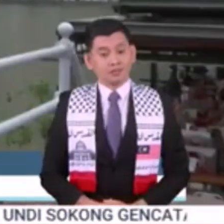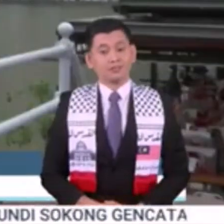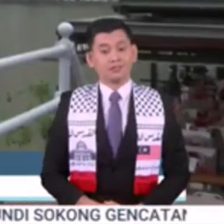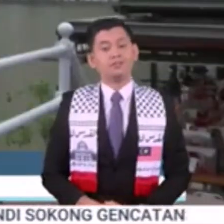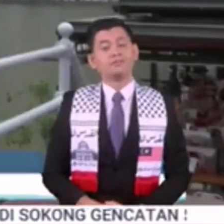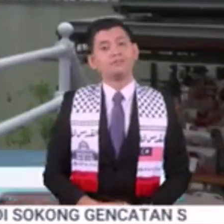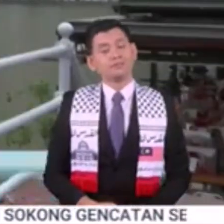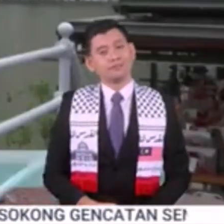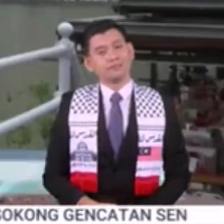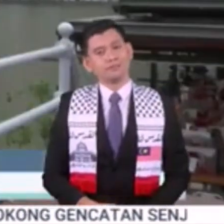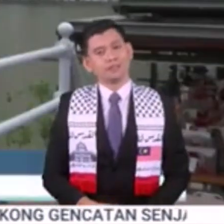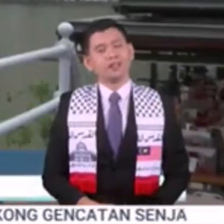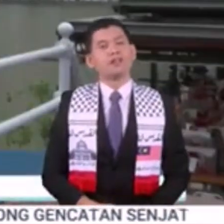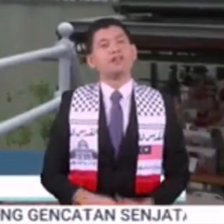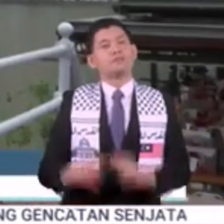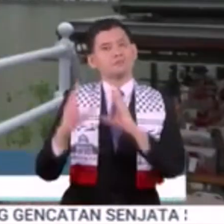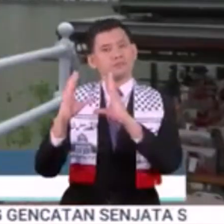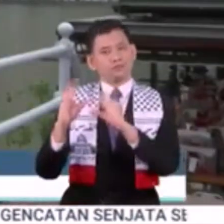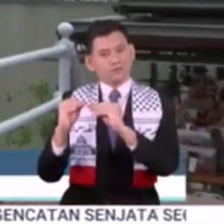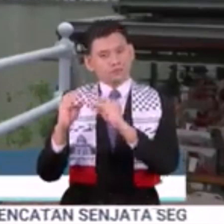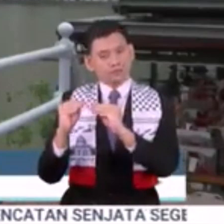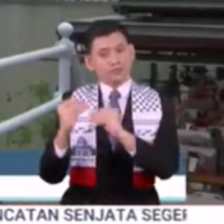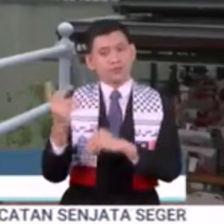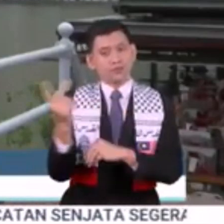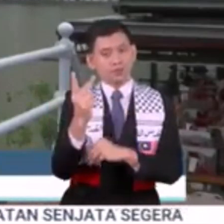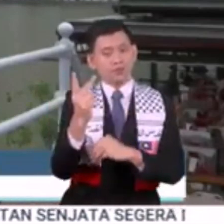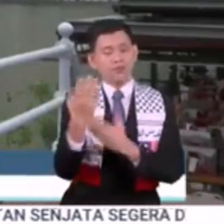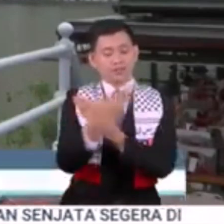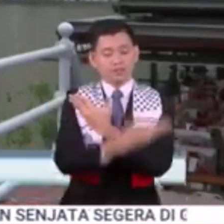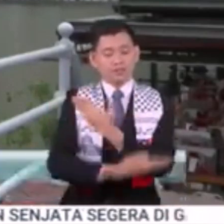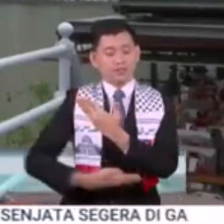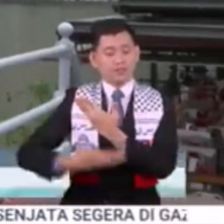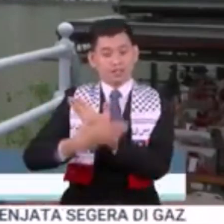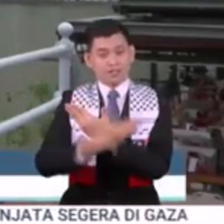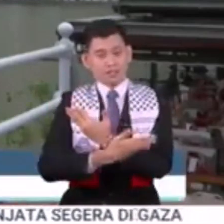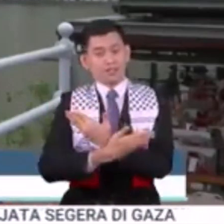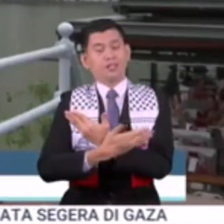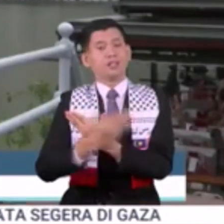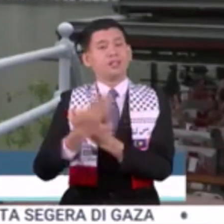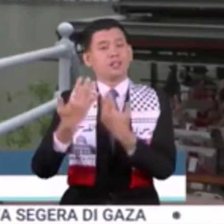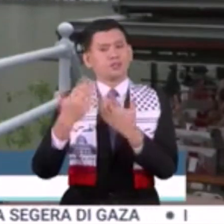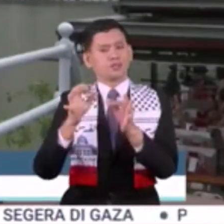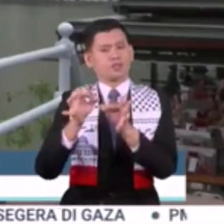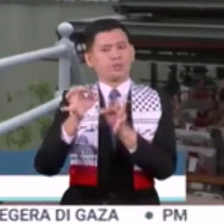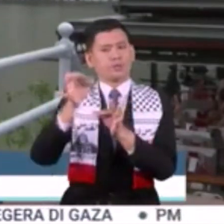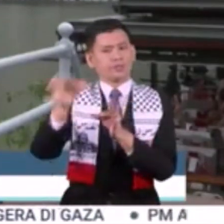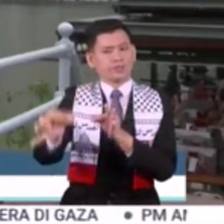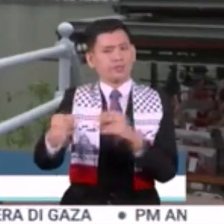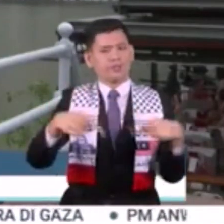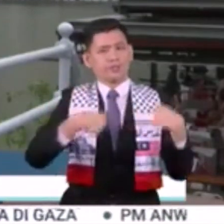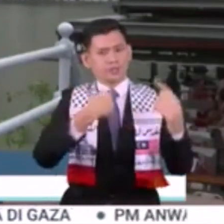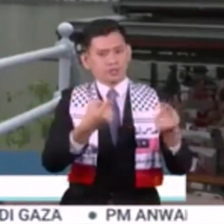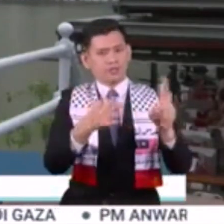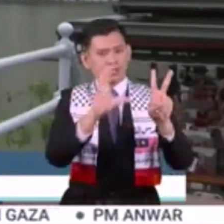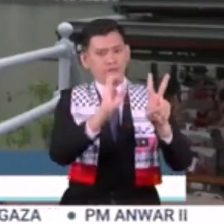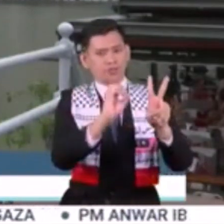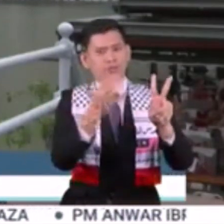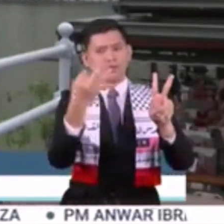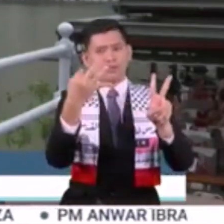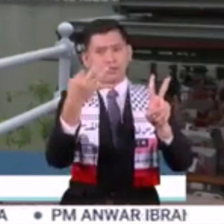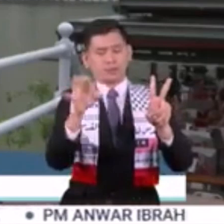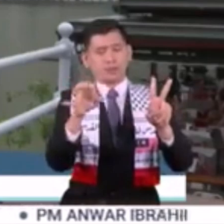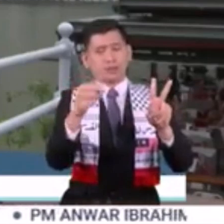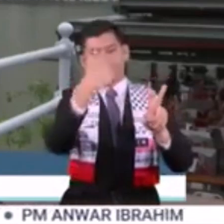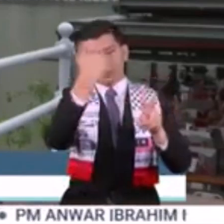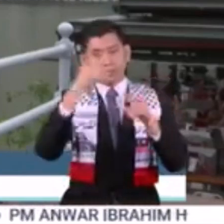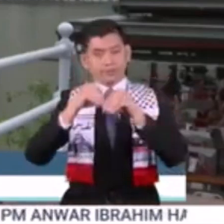Ya, annual leaders retreat atau sesi pemukiman antara kedua-dua negara ini telah pun tertunda sejak 2019 akibat pandemik.